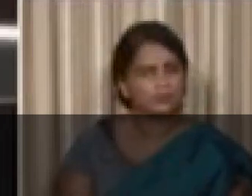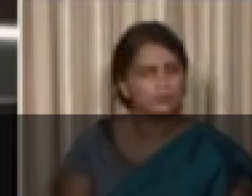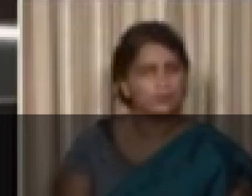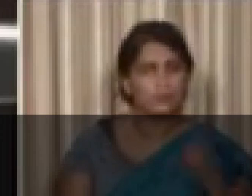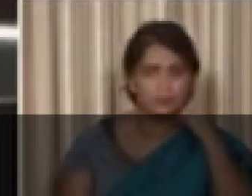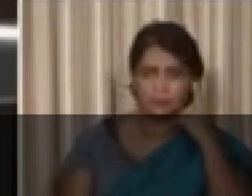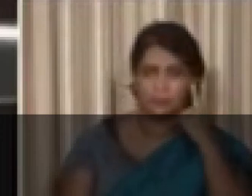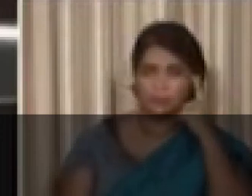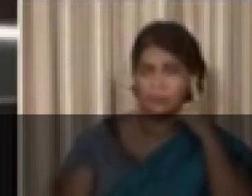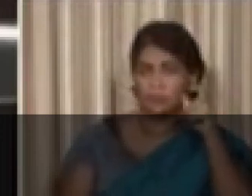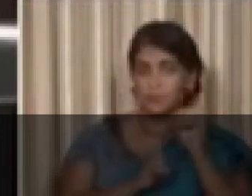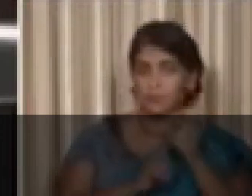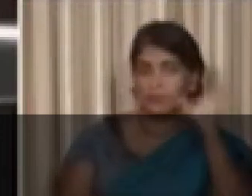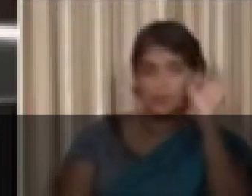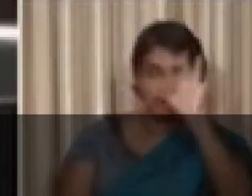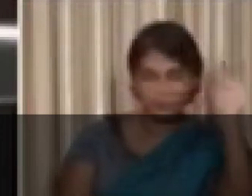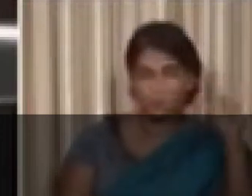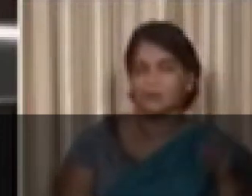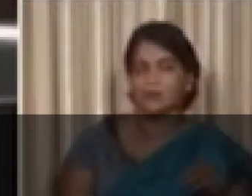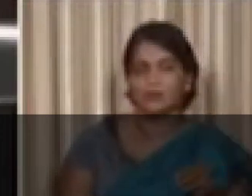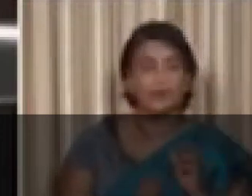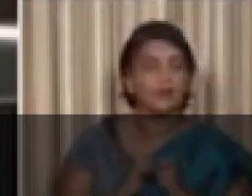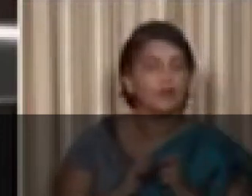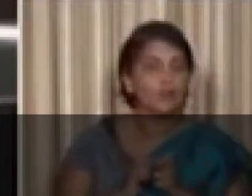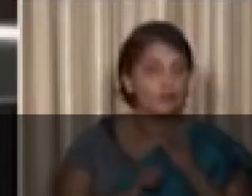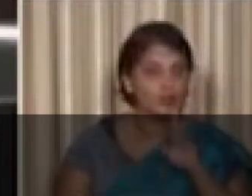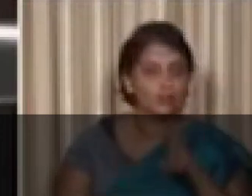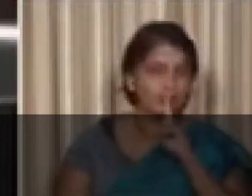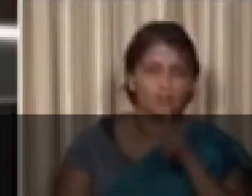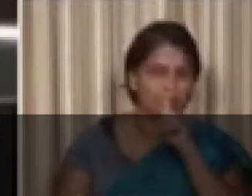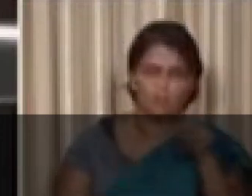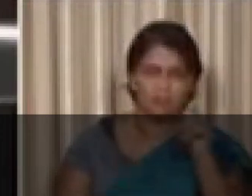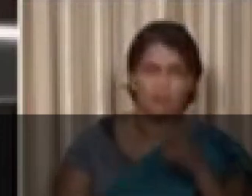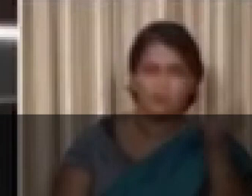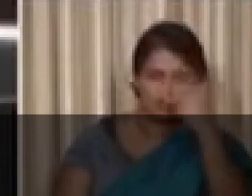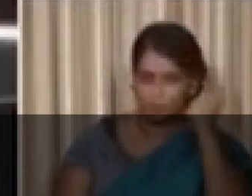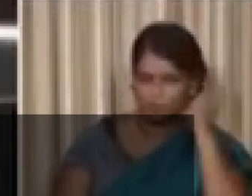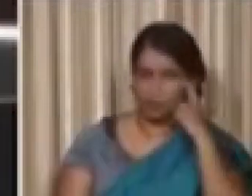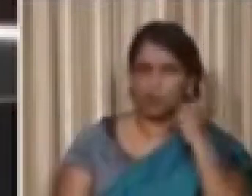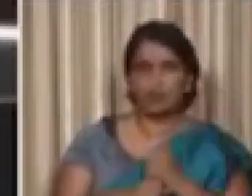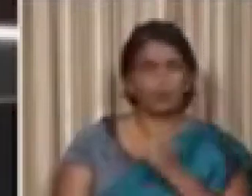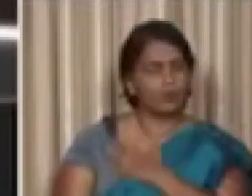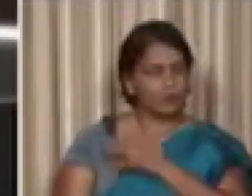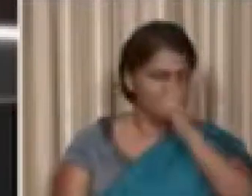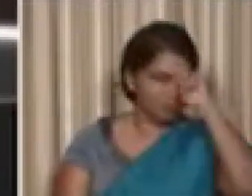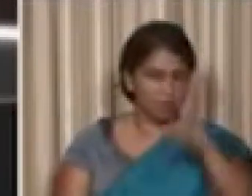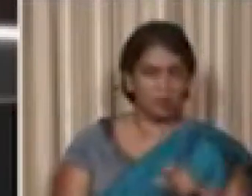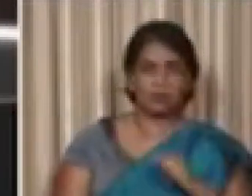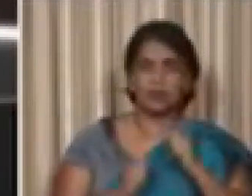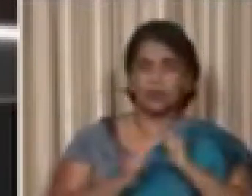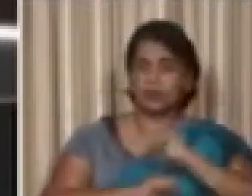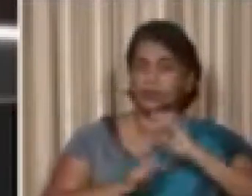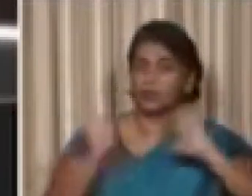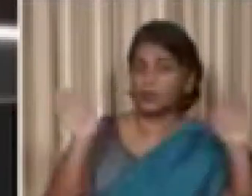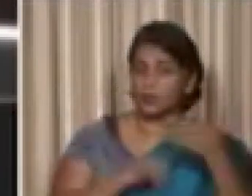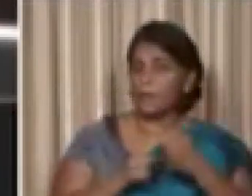වියත්මගයව මේ සභාපතිවරු වශයෙන් පත් කරපු එක අර්බුදයට හේතුවක් වුණා කියලා. ඒක සම්පූර්ණයෙන් වැරදි. අපි හැමෝම දන්නවා ගෝඨාභය රාජපක්ෂ මහත්මයාව අරගලෙන් පන්නාගෙන ප්‍රධාන වශයෙන්